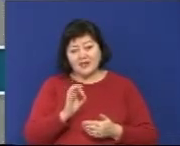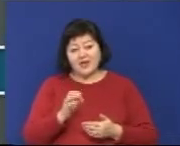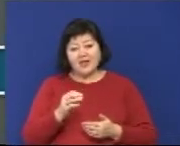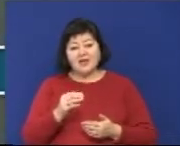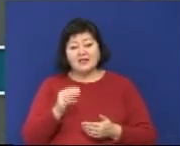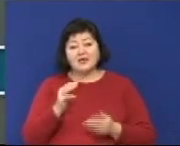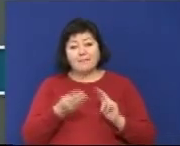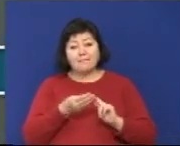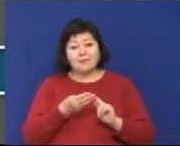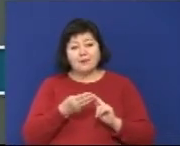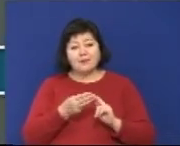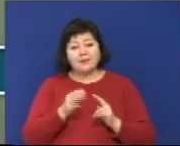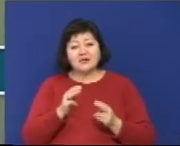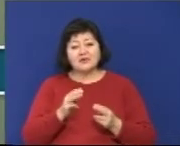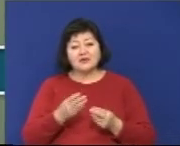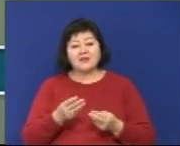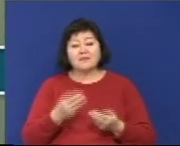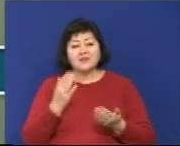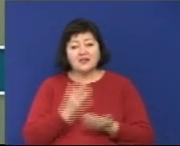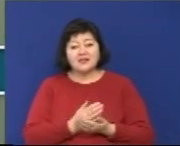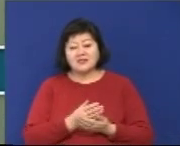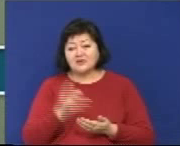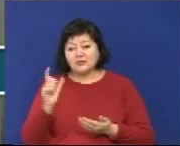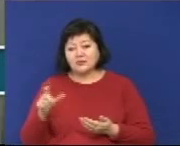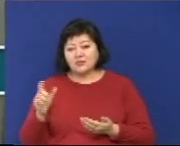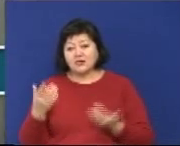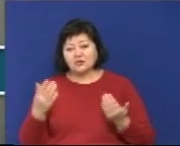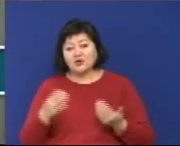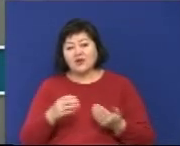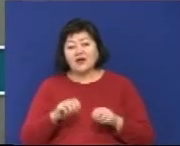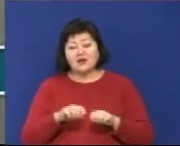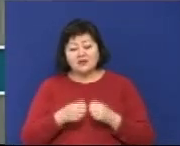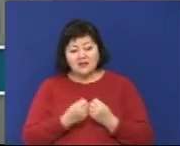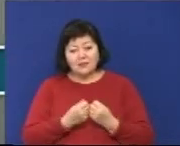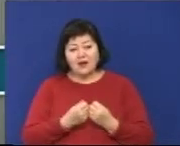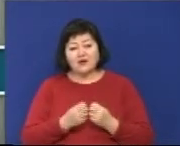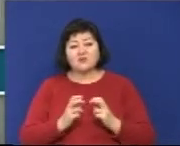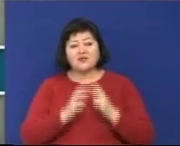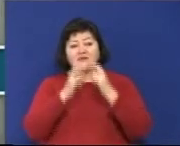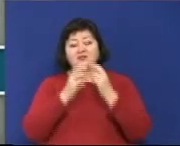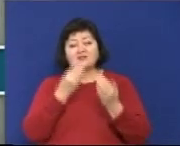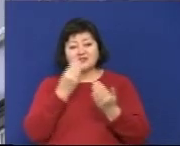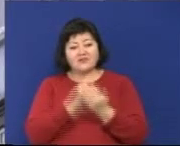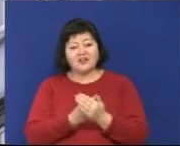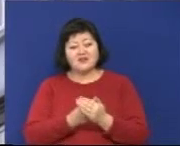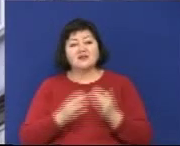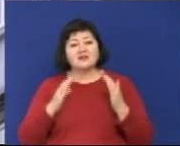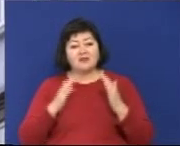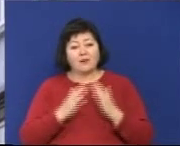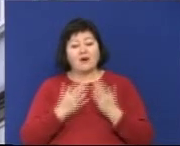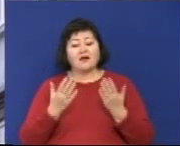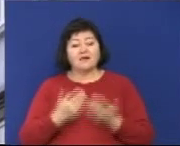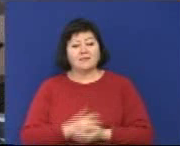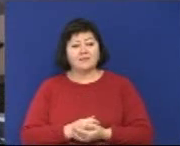улучшилось. Однако все еще остаются недобросовестные жильцы, которые занимаются вандализмом в собственных домах. Бахытгуль Казес, Ернур Калелов, Илья